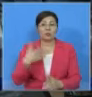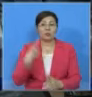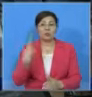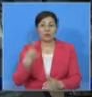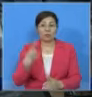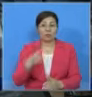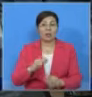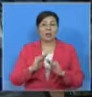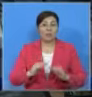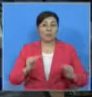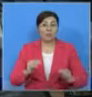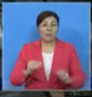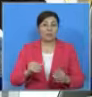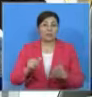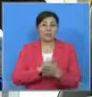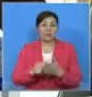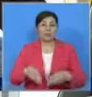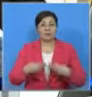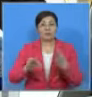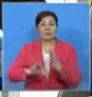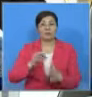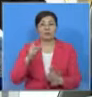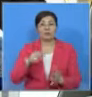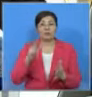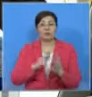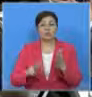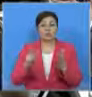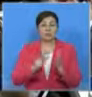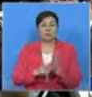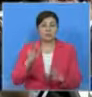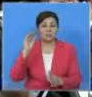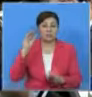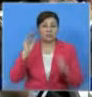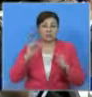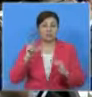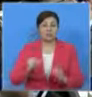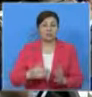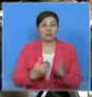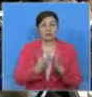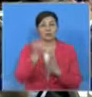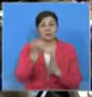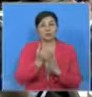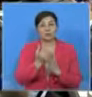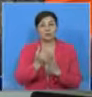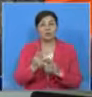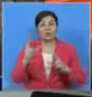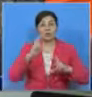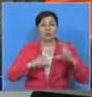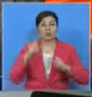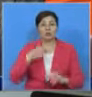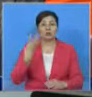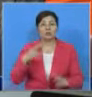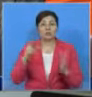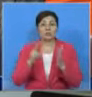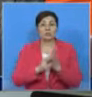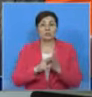студент құжат тапсырыпты. Дегенмен іріктеліп алынғаны 188 студент. Оның ішіндегі жоғарғы оқу орындарында оқитын 148-іне 200